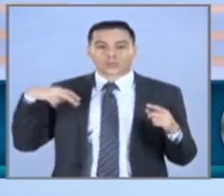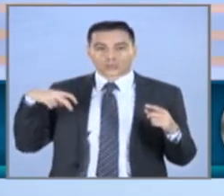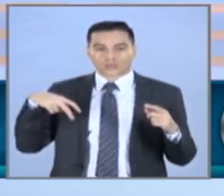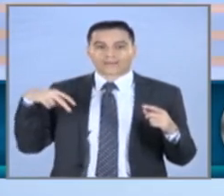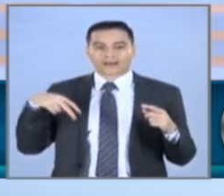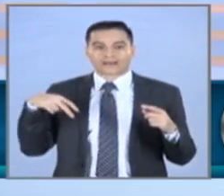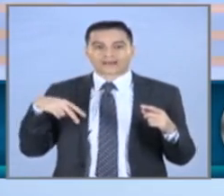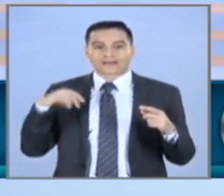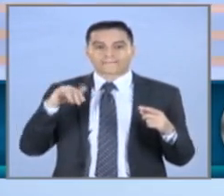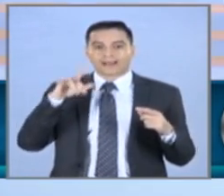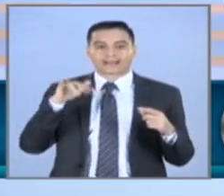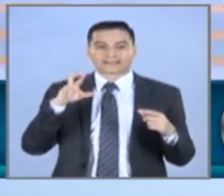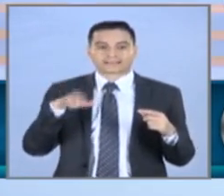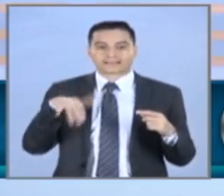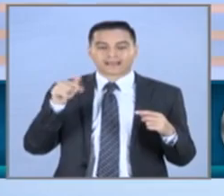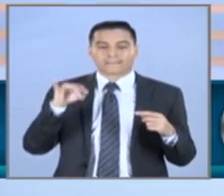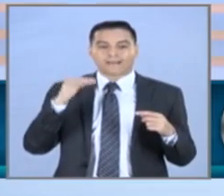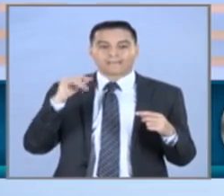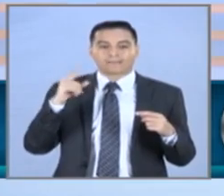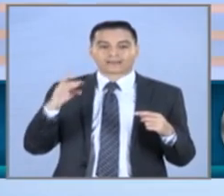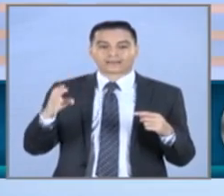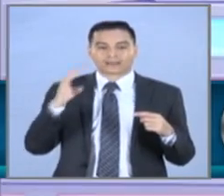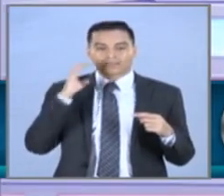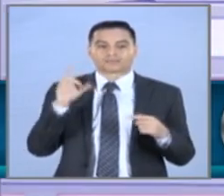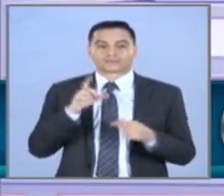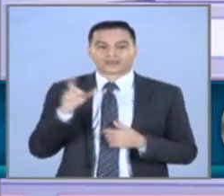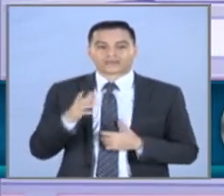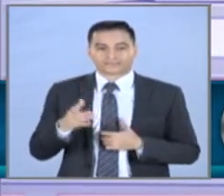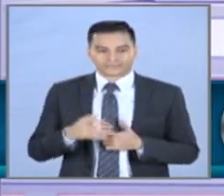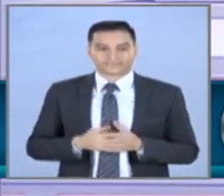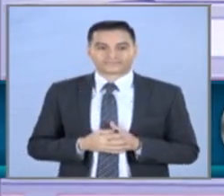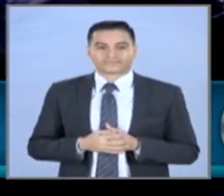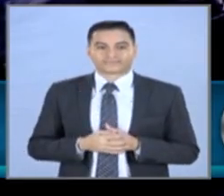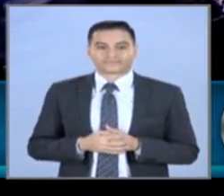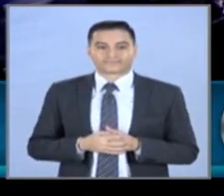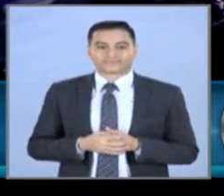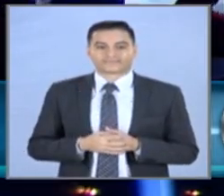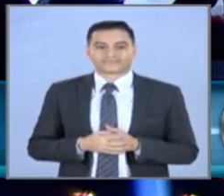1808. ماليزيا. محمد إجابة صحيحة.